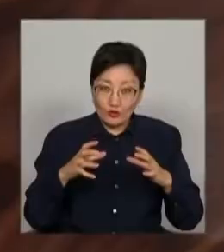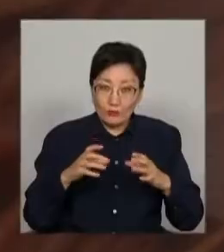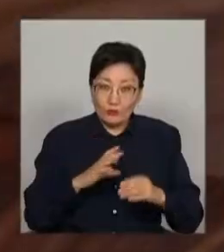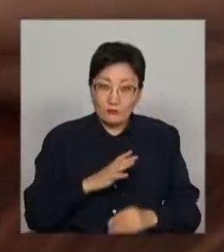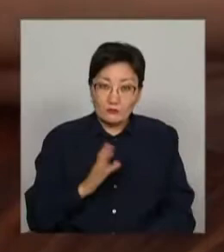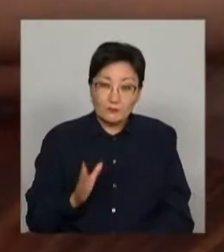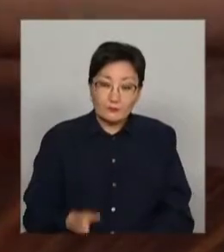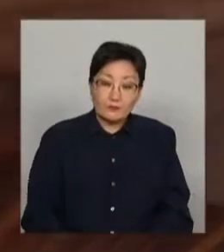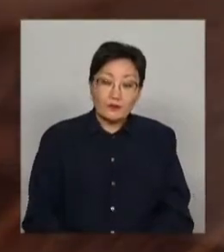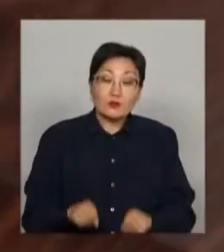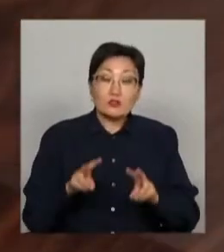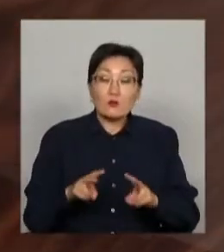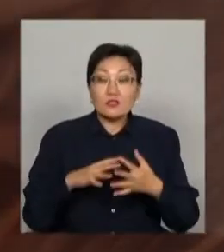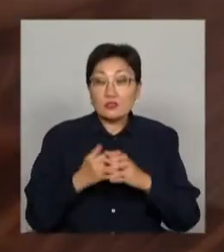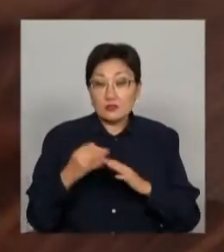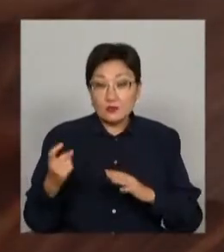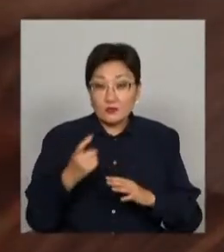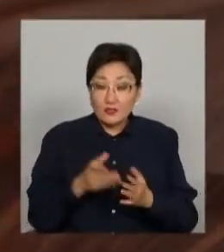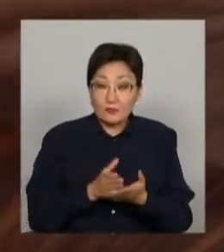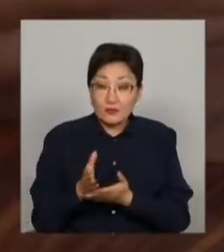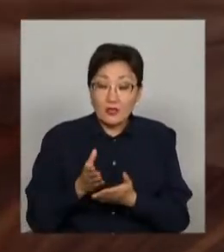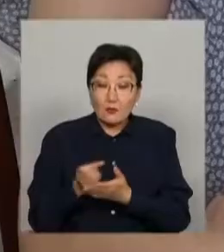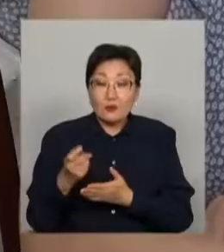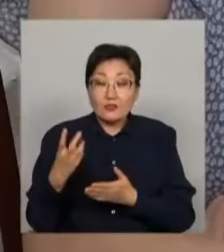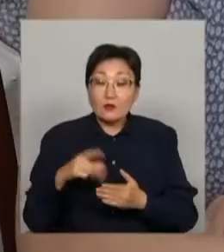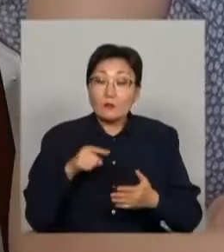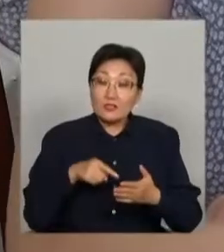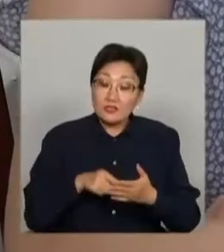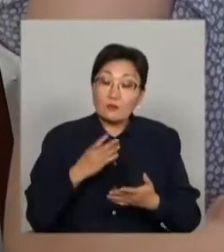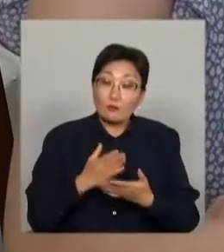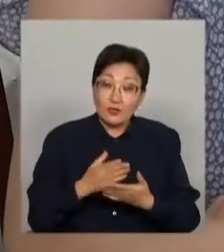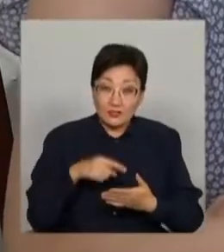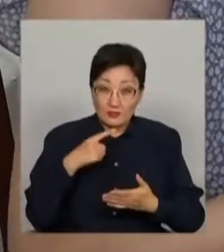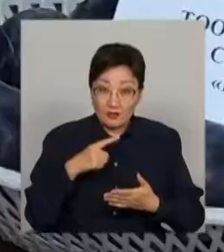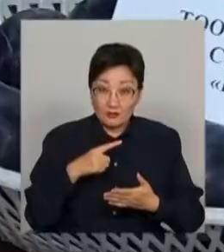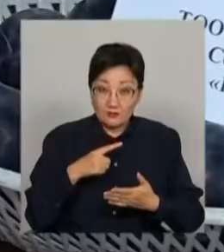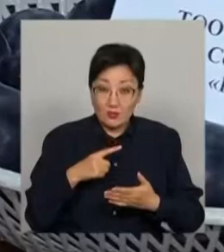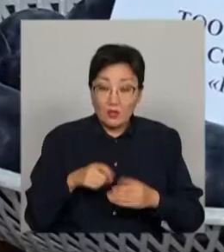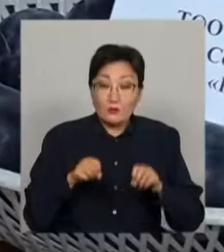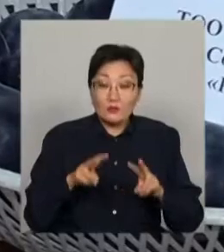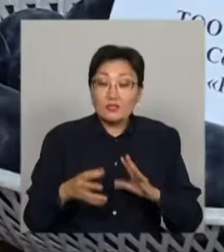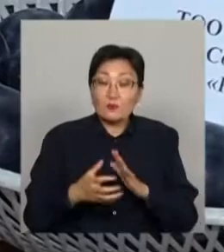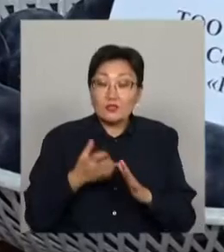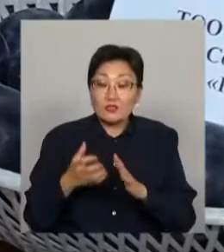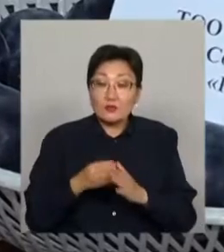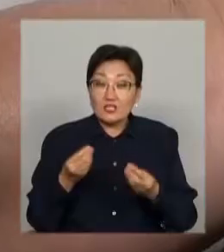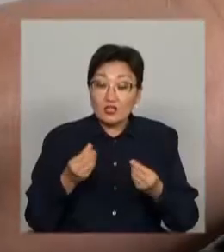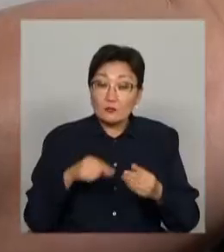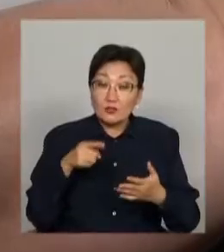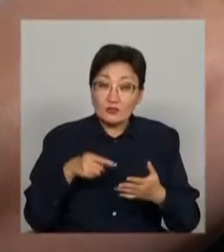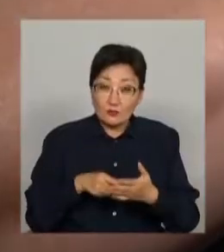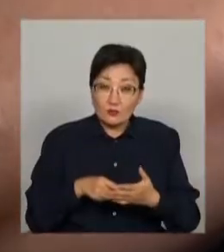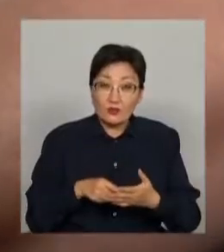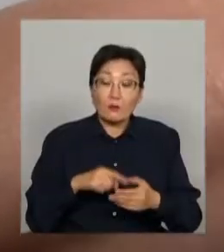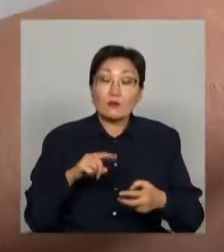болады. Алайда мамандар ауыл шаруашылығы саласында бірқатар түйткілдердің бар екенін де жасырмайды. Маман тапшылығы мен қаржы мәселесі